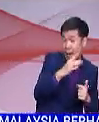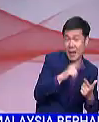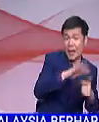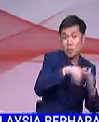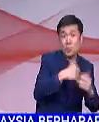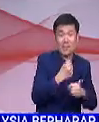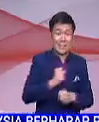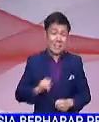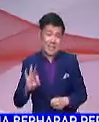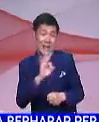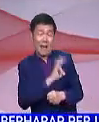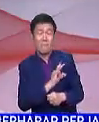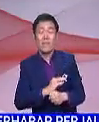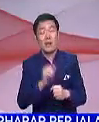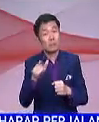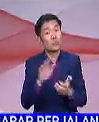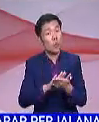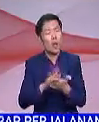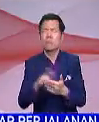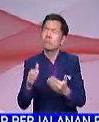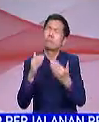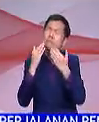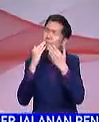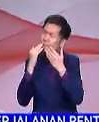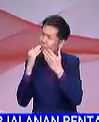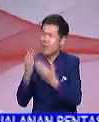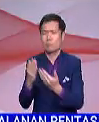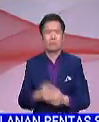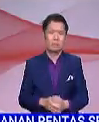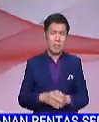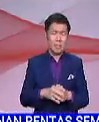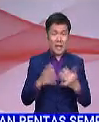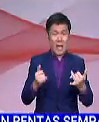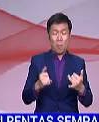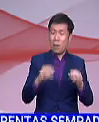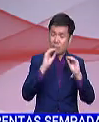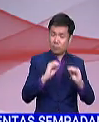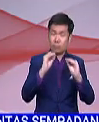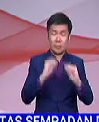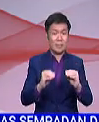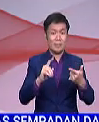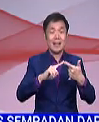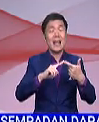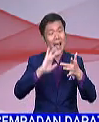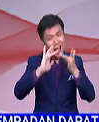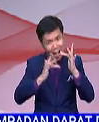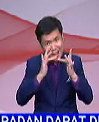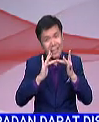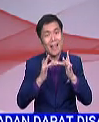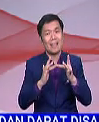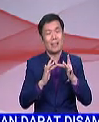Marudu menyambut baik usaha berkenaan. Untuk memudahkan PDPR dan juga akses internet. Sebab ini